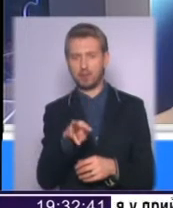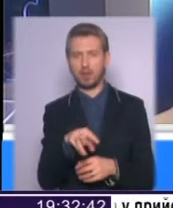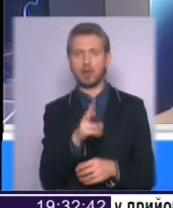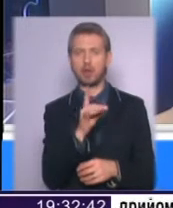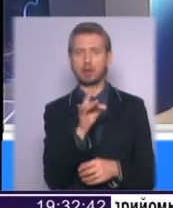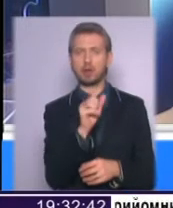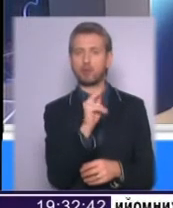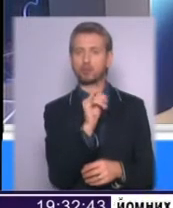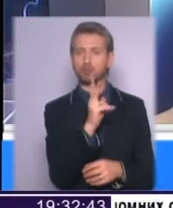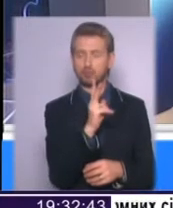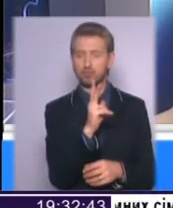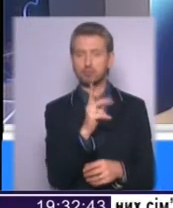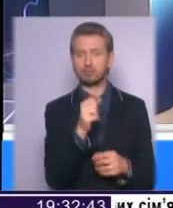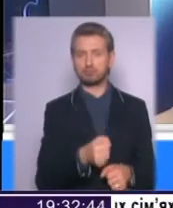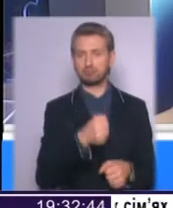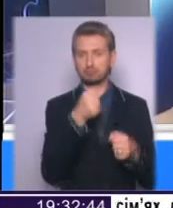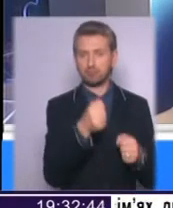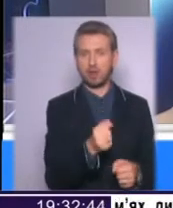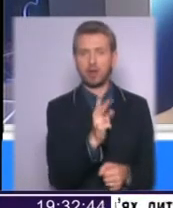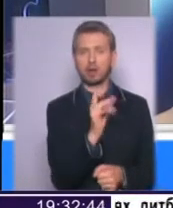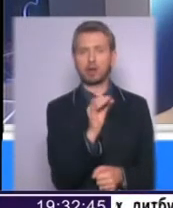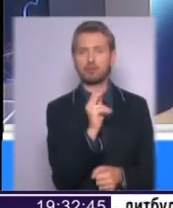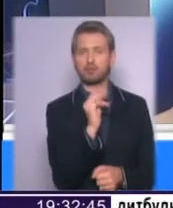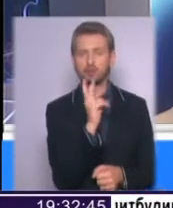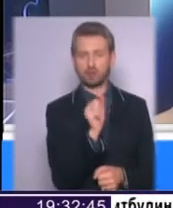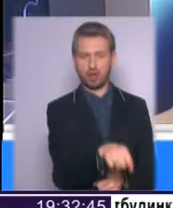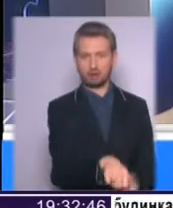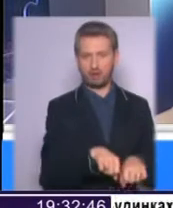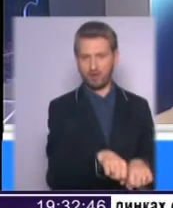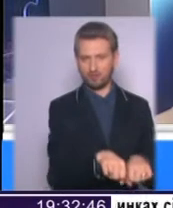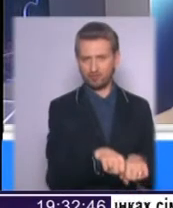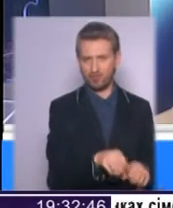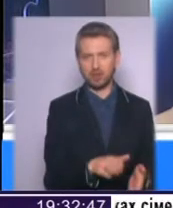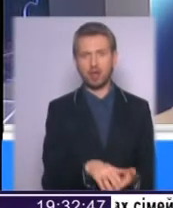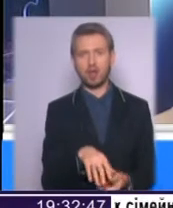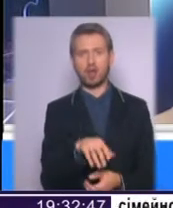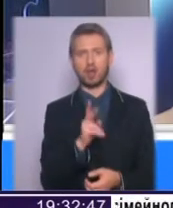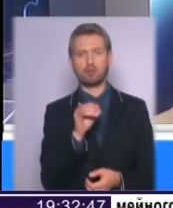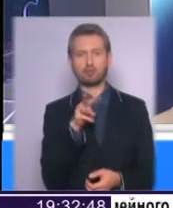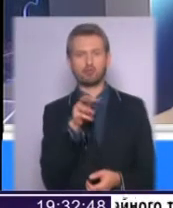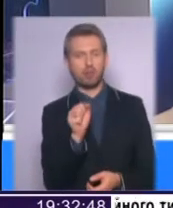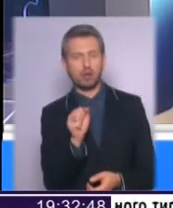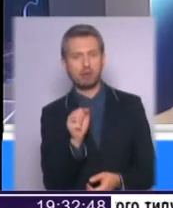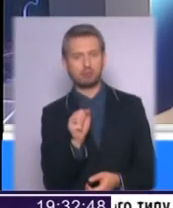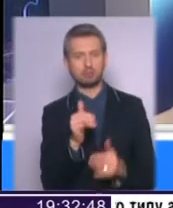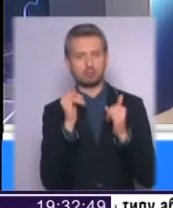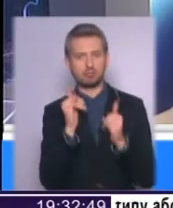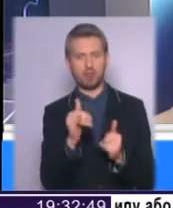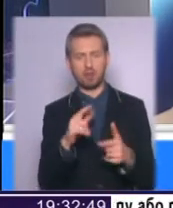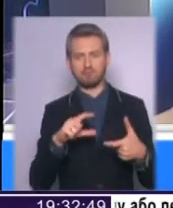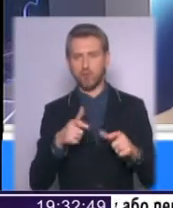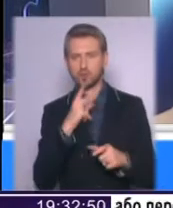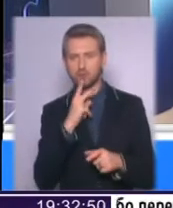Кравчучку. Я не думаю, короче, ой, Кузьме там поставим, значит, там, я не знаю, там, пачку сигарет, еще